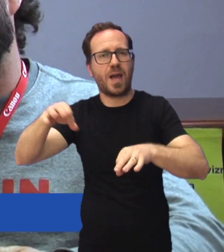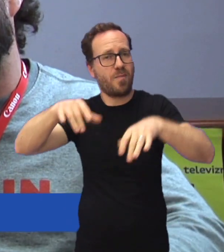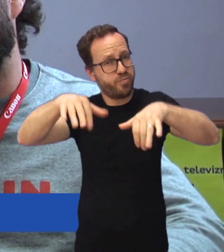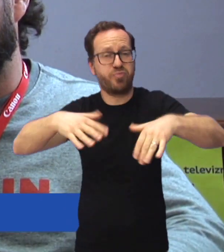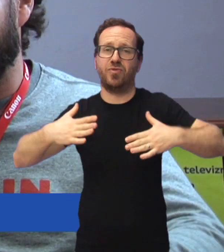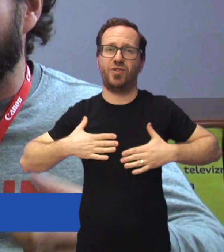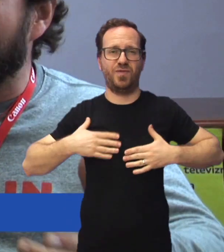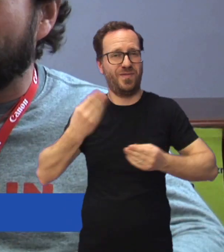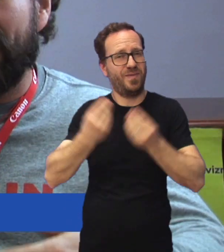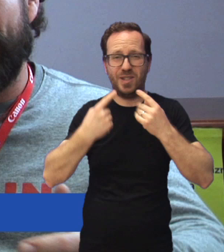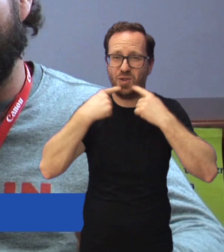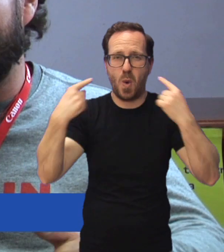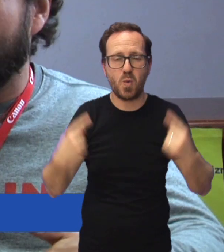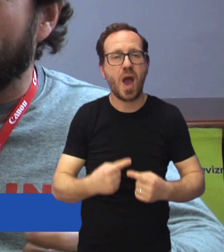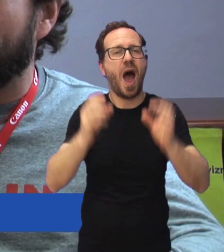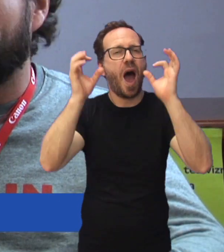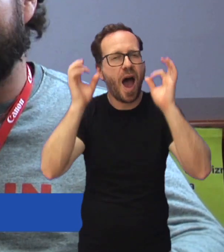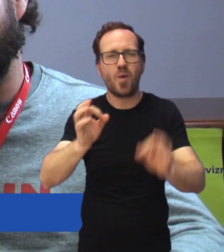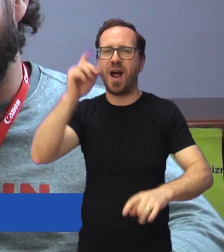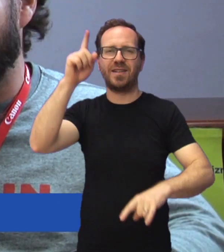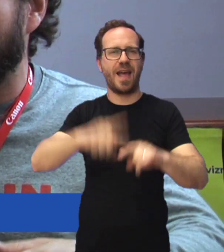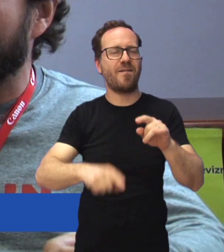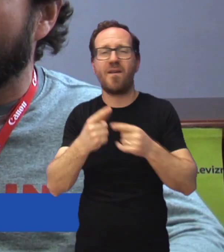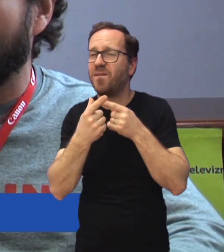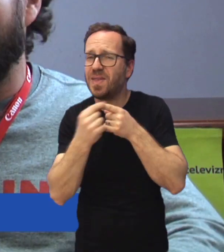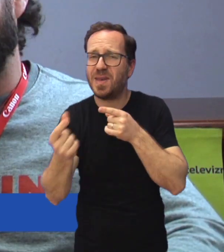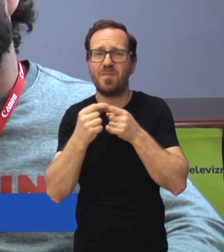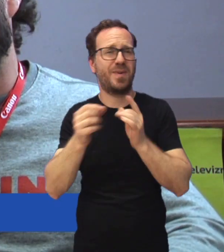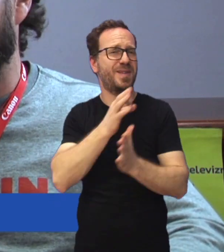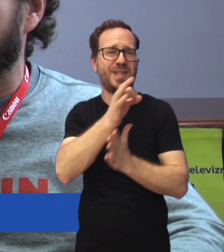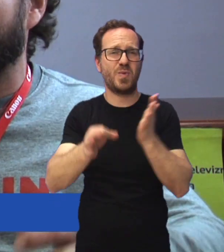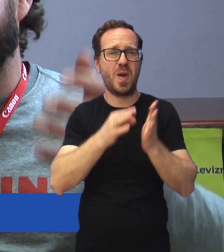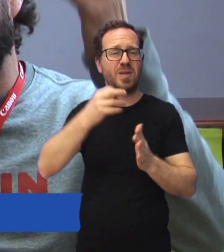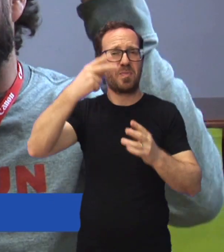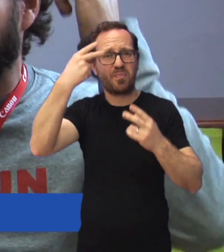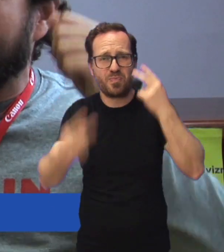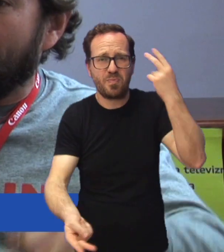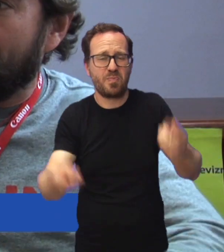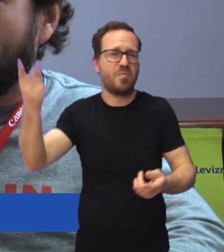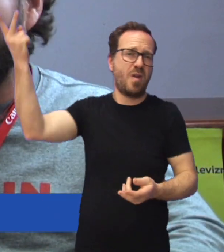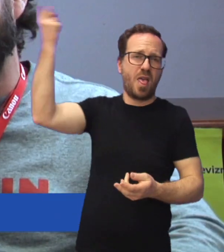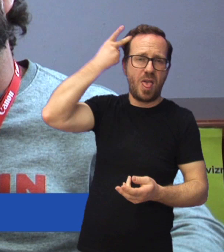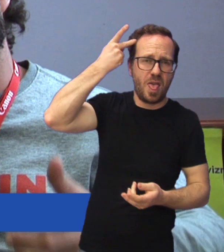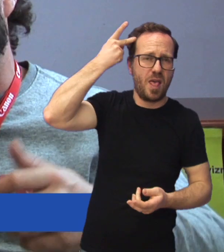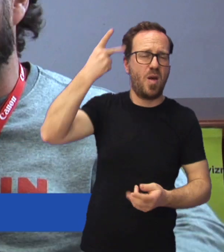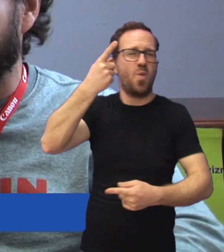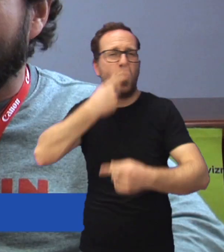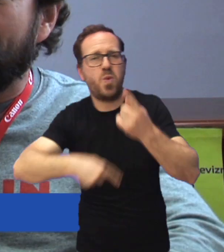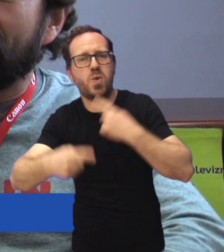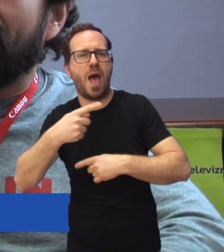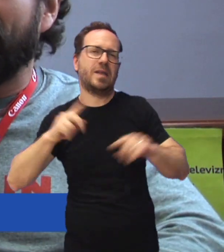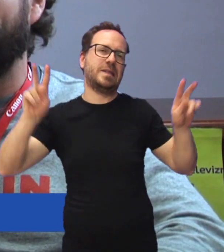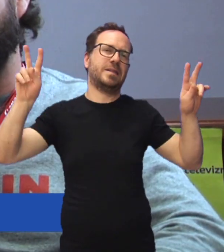vyzkoušet předtím. Takže během toho natáčení vznikají vtipné situace, jakože věci nám padají na hlavu, někdo se